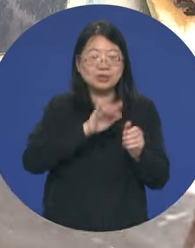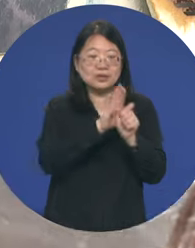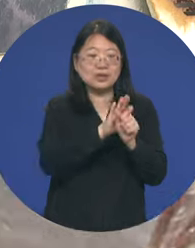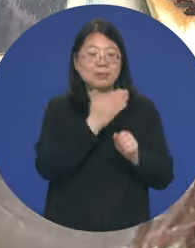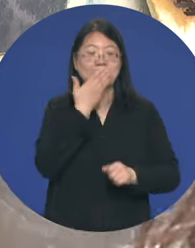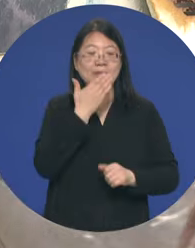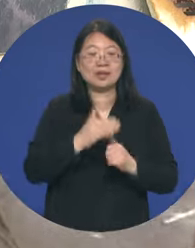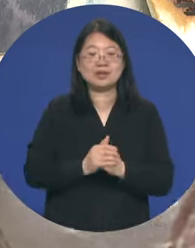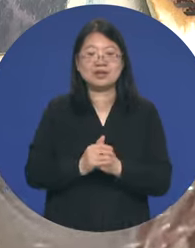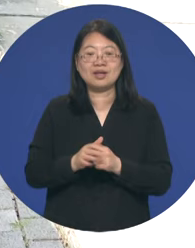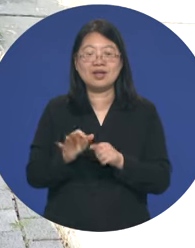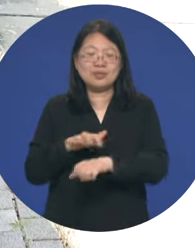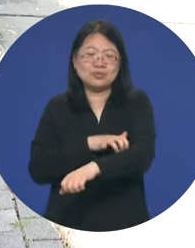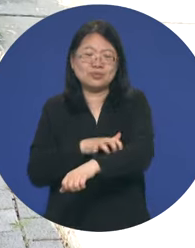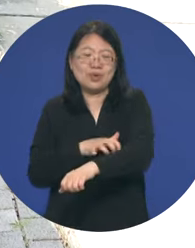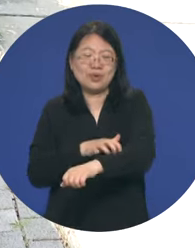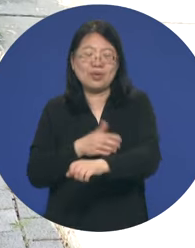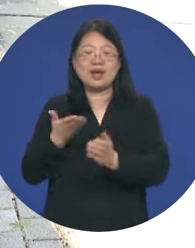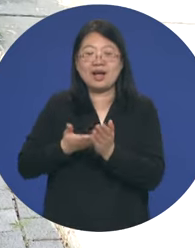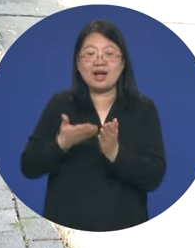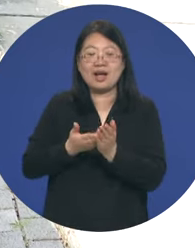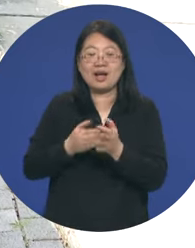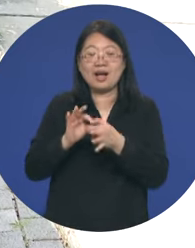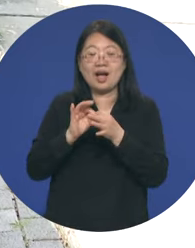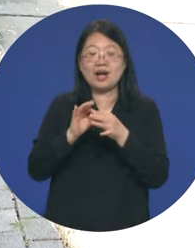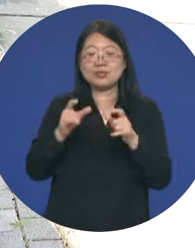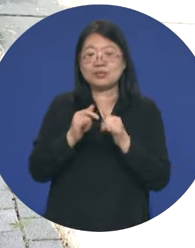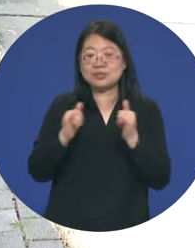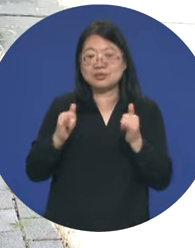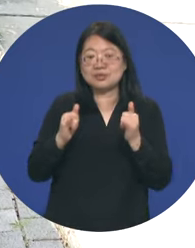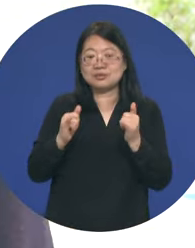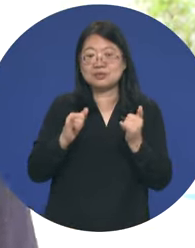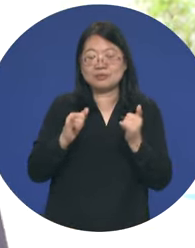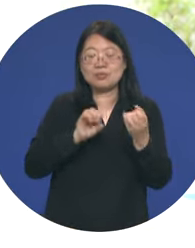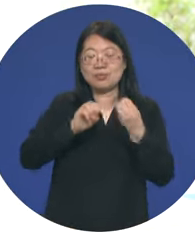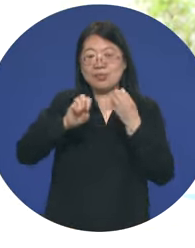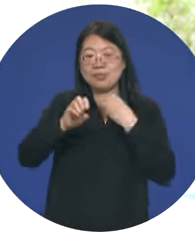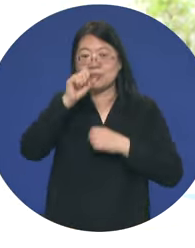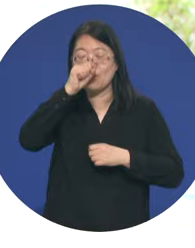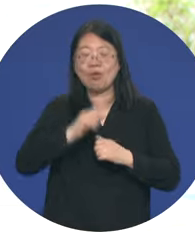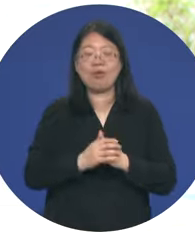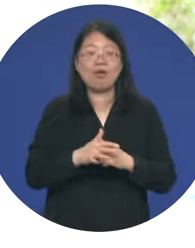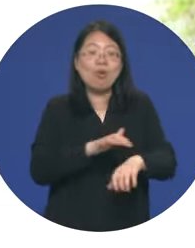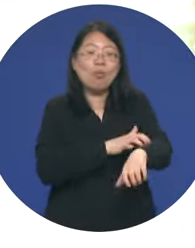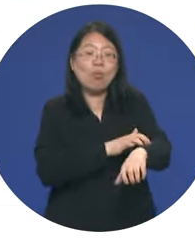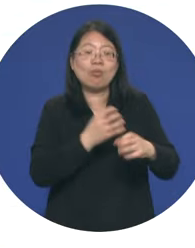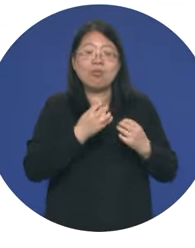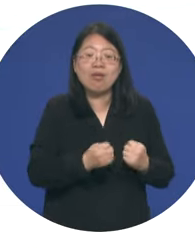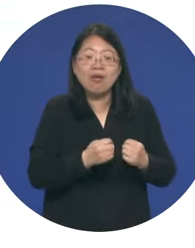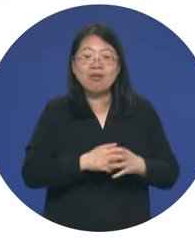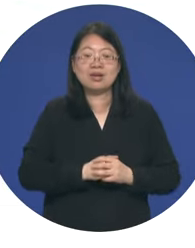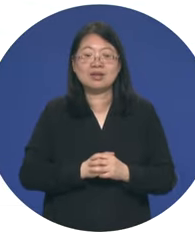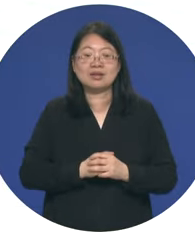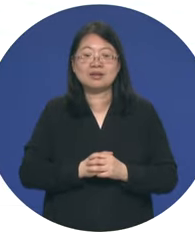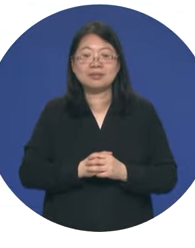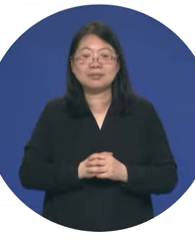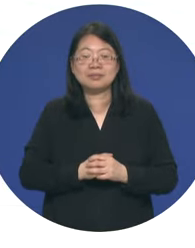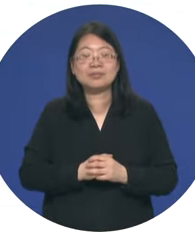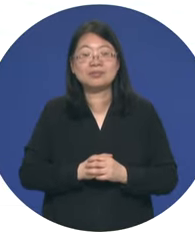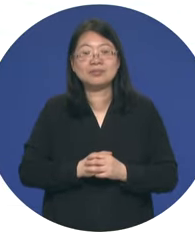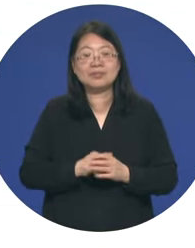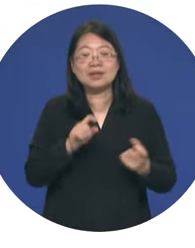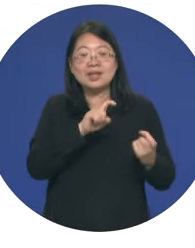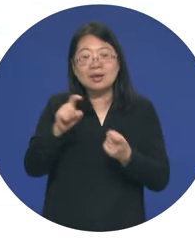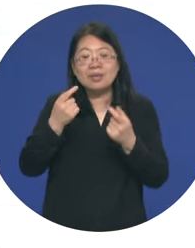그동안 불편함을 호소했던 해당 주민들 반응도 좋습니다 아 불편한 점이 많았죠 뭐